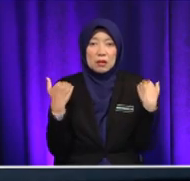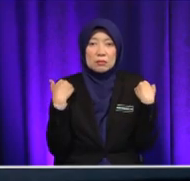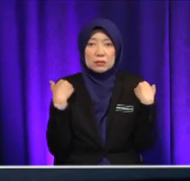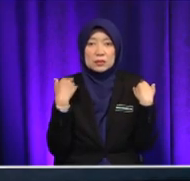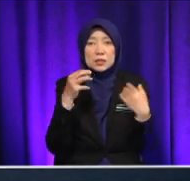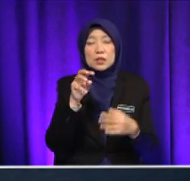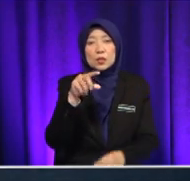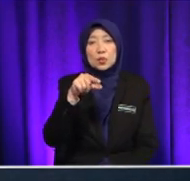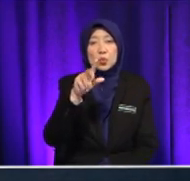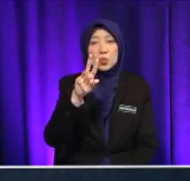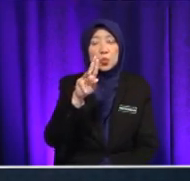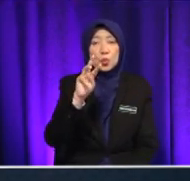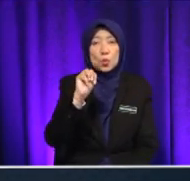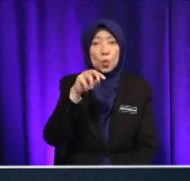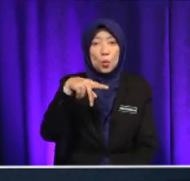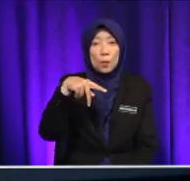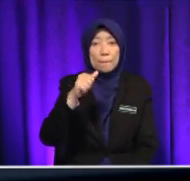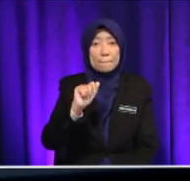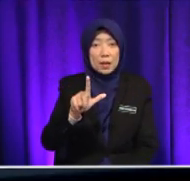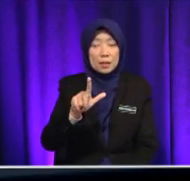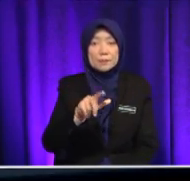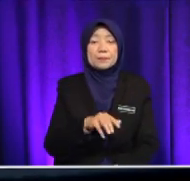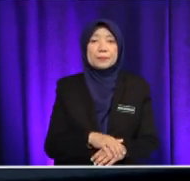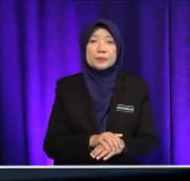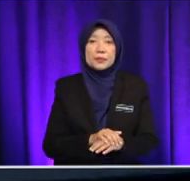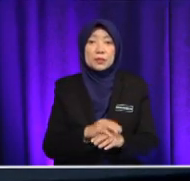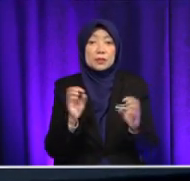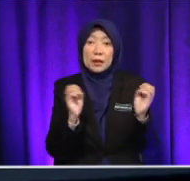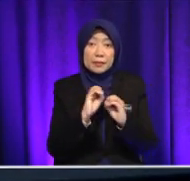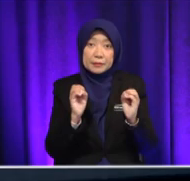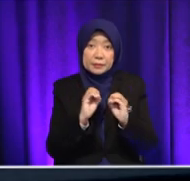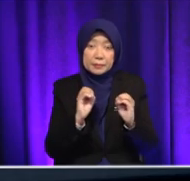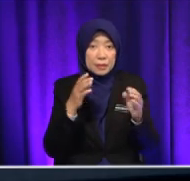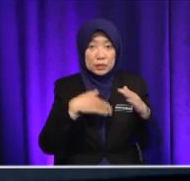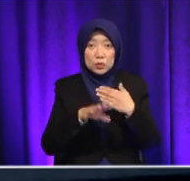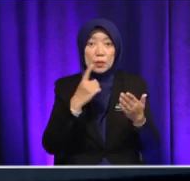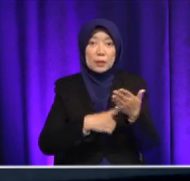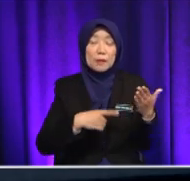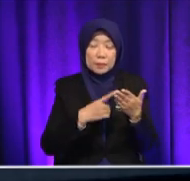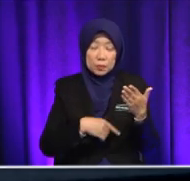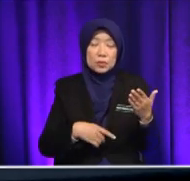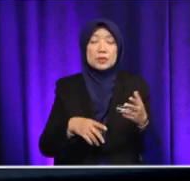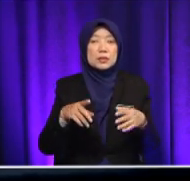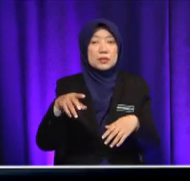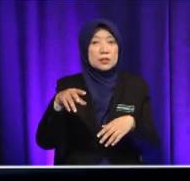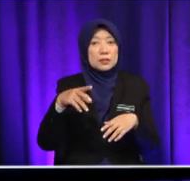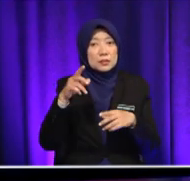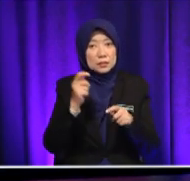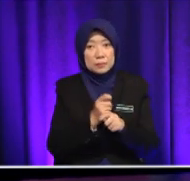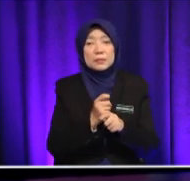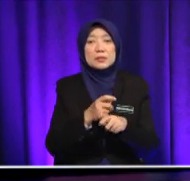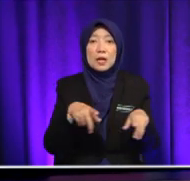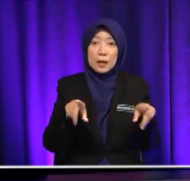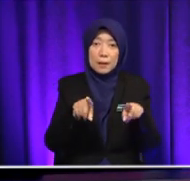Alkali. Dan manakala yang untuk tiada apa-apa dimasukkan tadi, so tetap sama juga. Okey. Okey, untuk